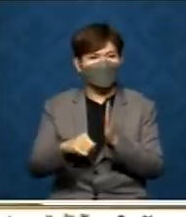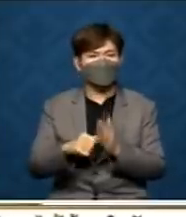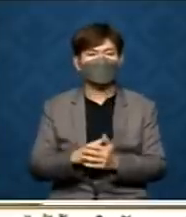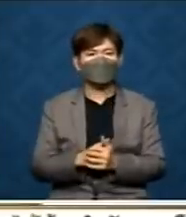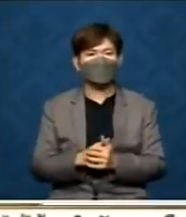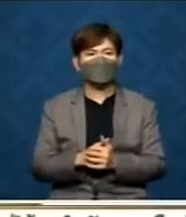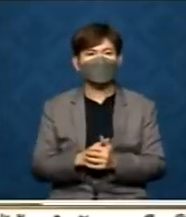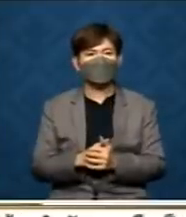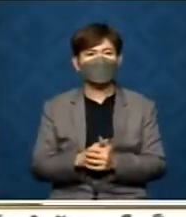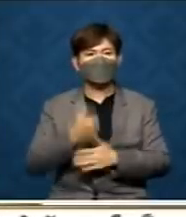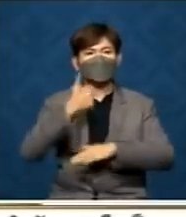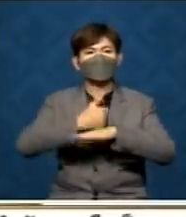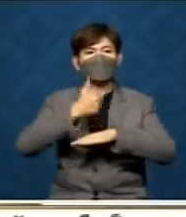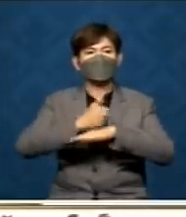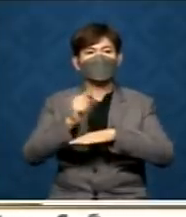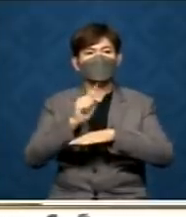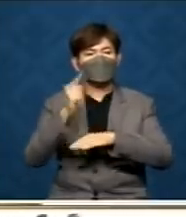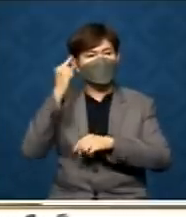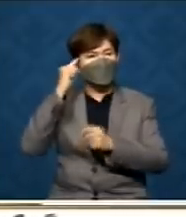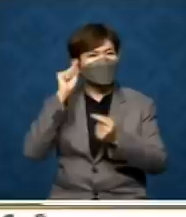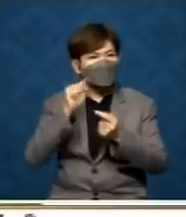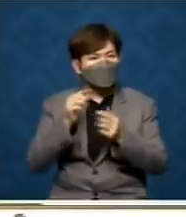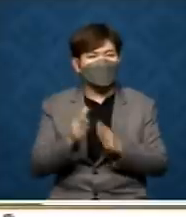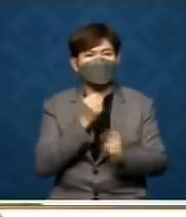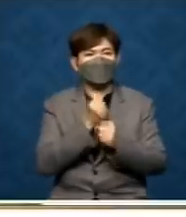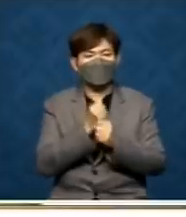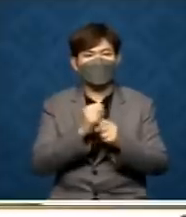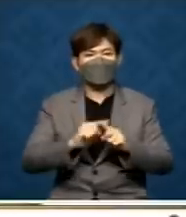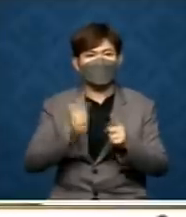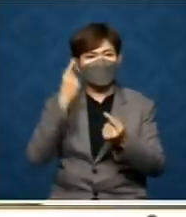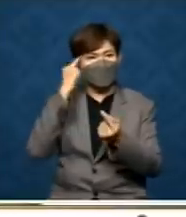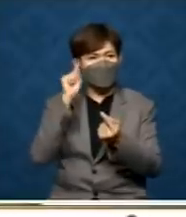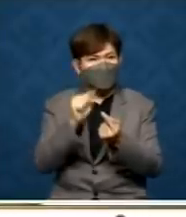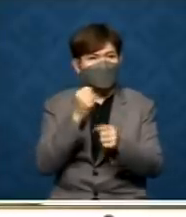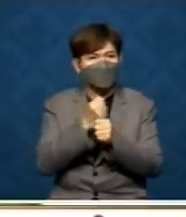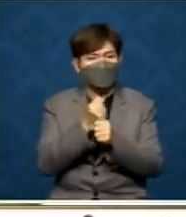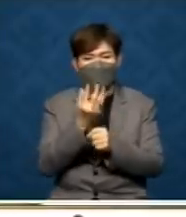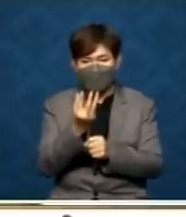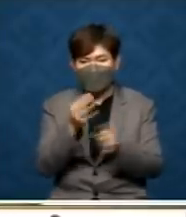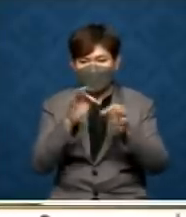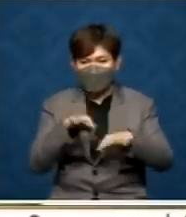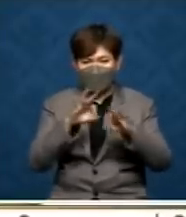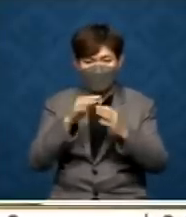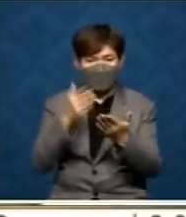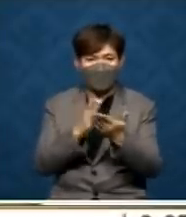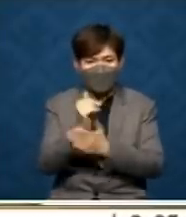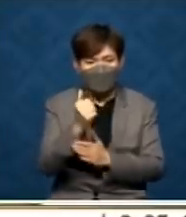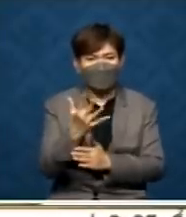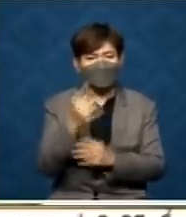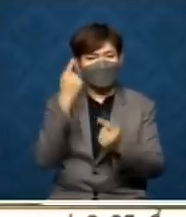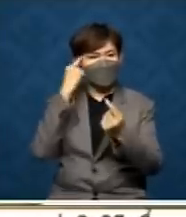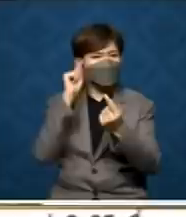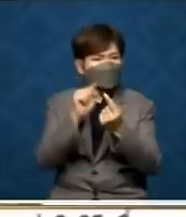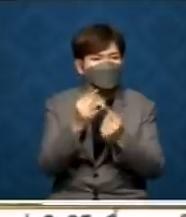ท่านเป็นผู้นำที่เน้นกระบวนการท่านไม่เน้นผลมรรคผลหนึ่งความสำเร็จไม่เน้นเป้า